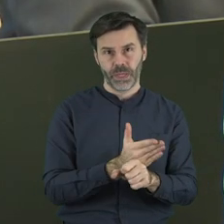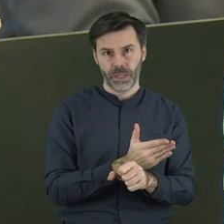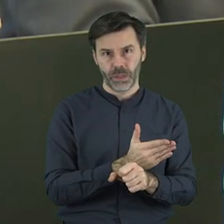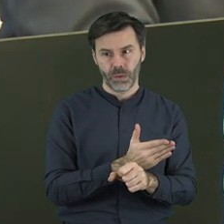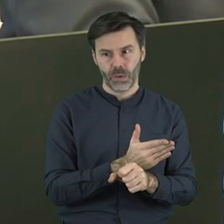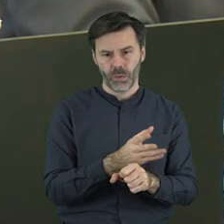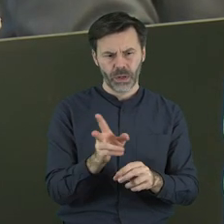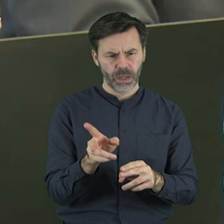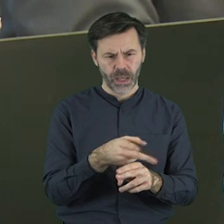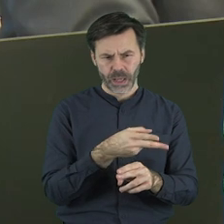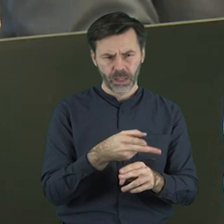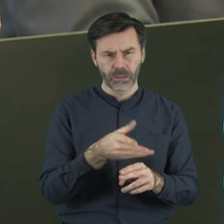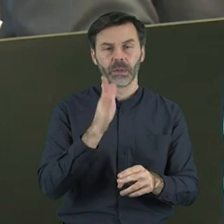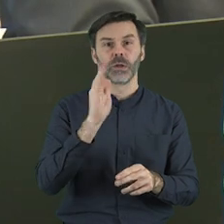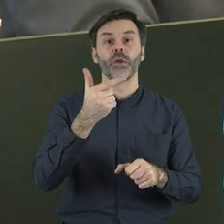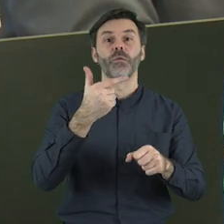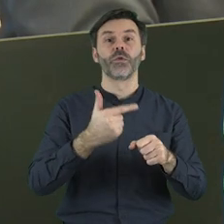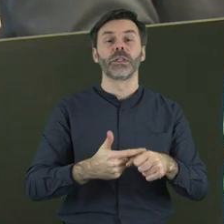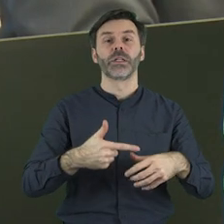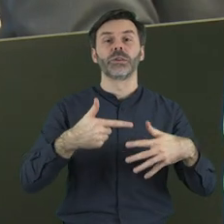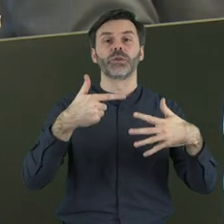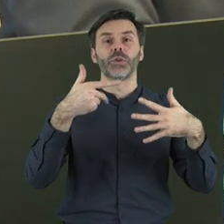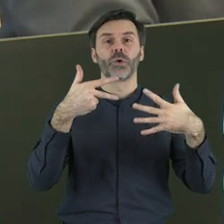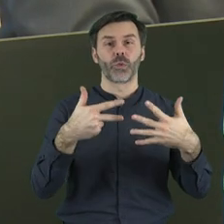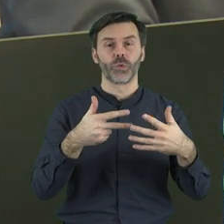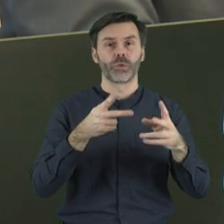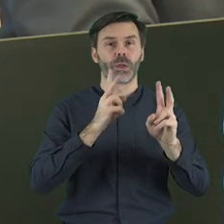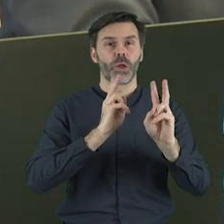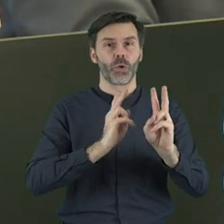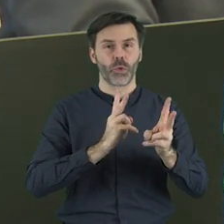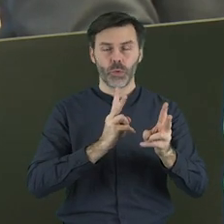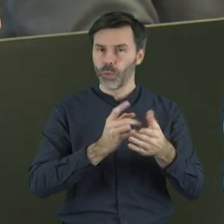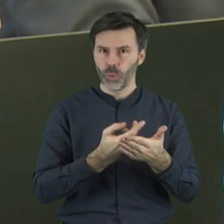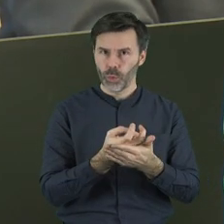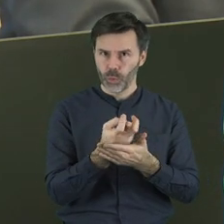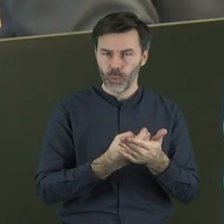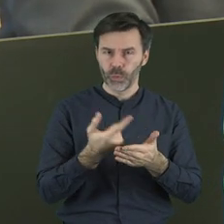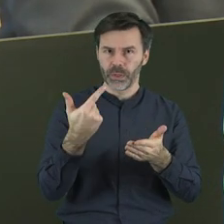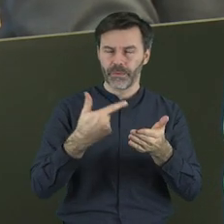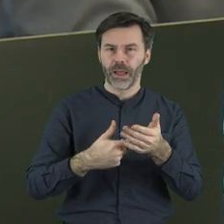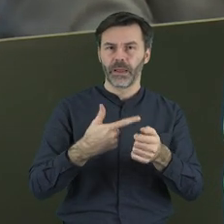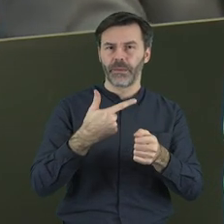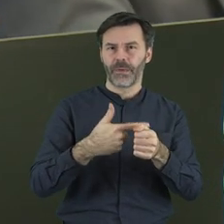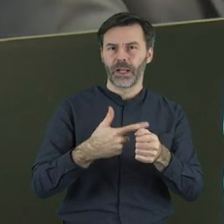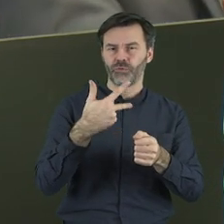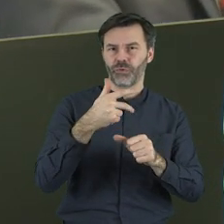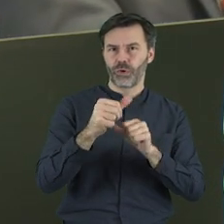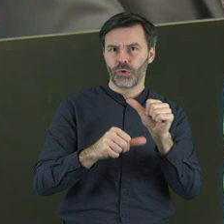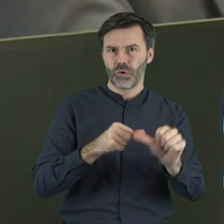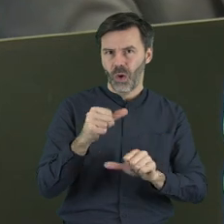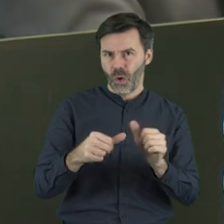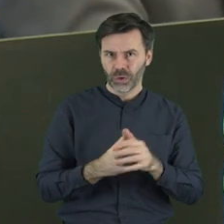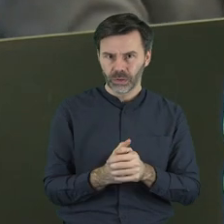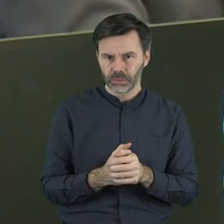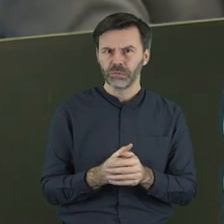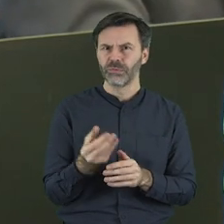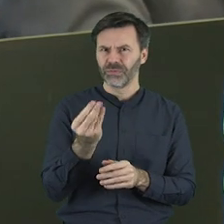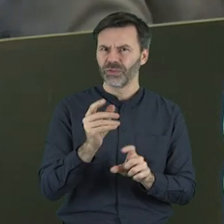lutego 2023 roku. Ale nie czekając, oczywiście kolejny przetarg